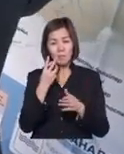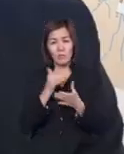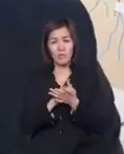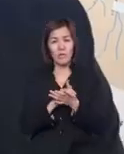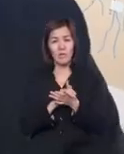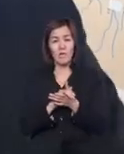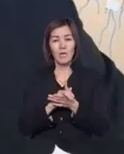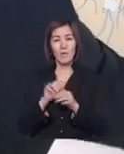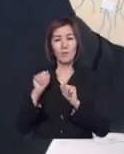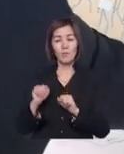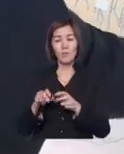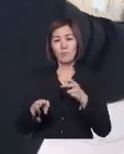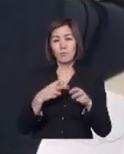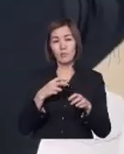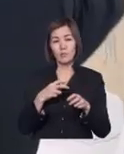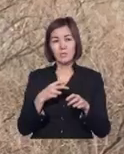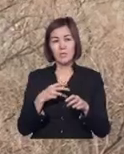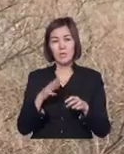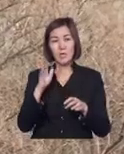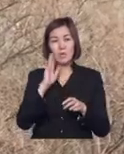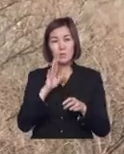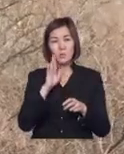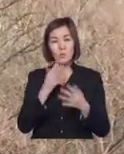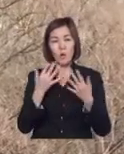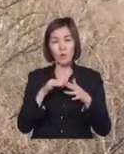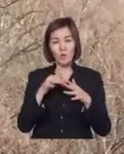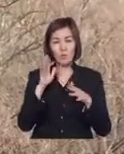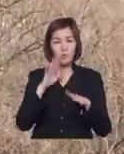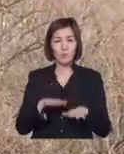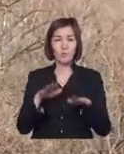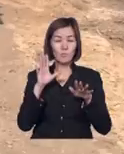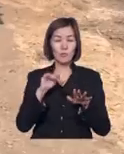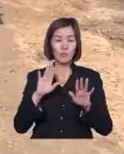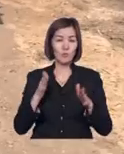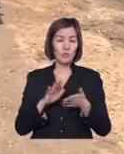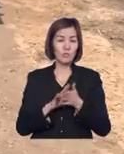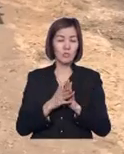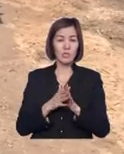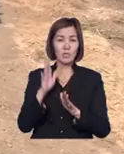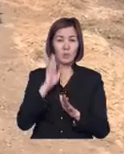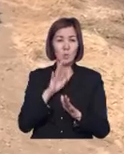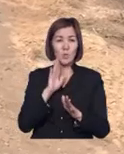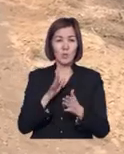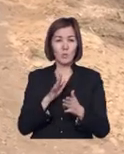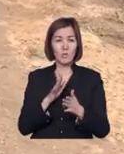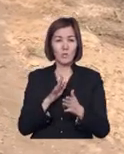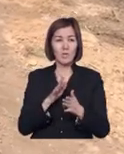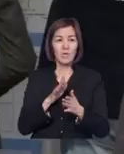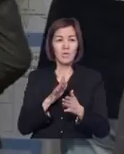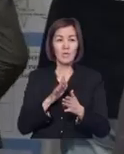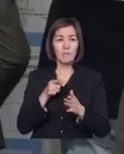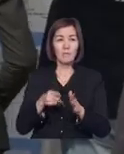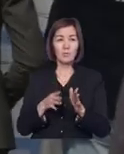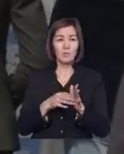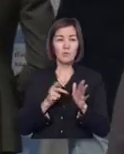топырақ бөгеті бұзылса, Добын ауылының ішін ара су басу қаупі бар көрінеді. Төтенше жағдайда су ағызу қақпасы қаралмаған.